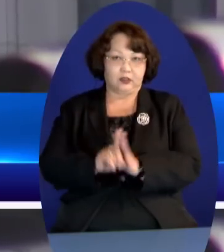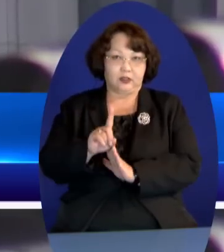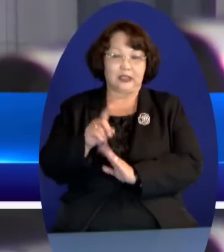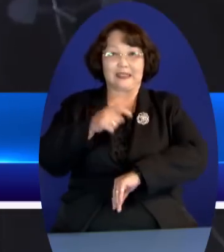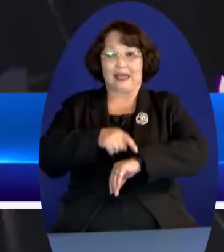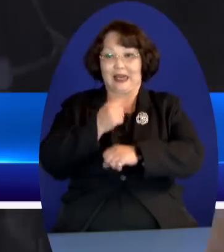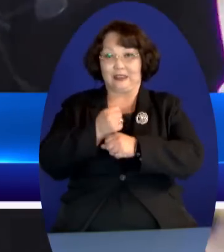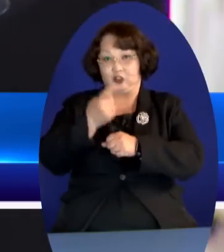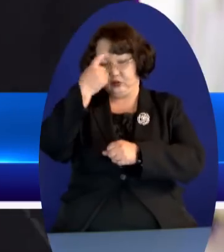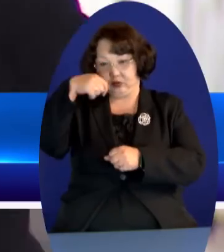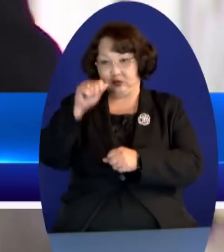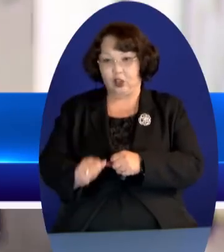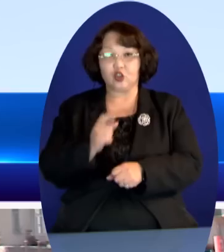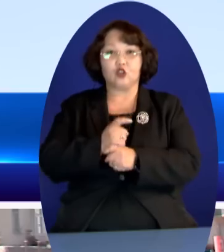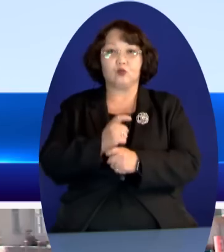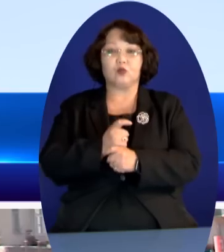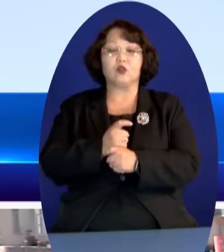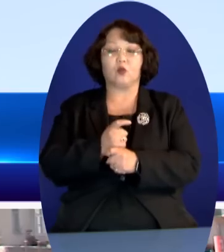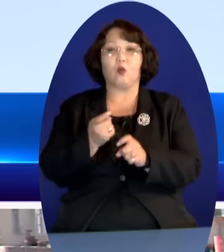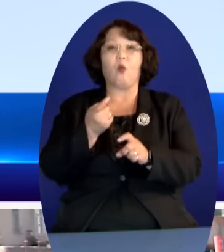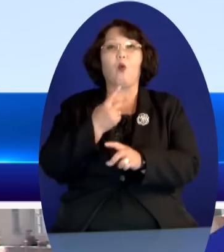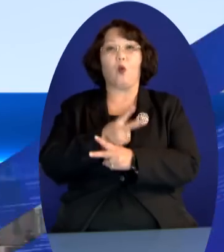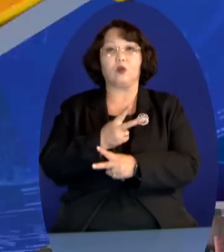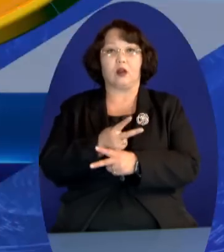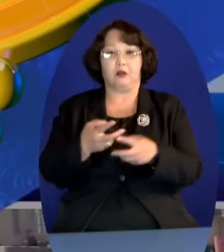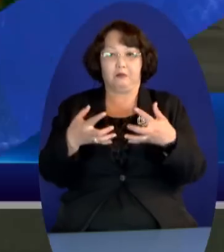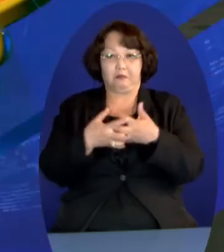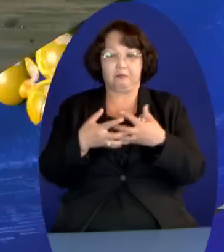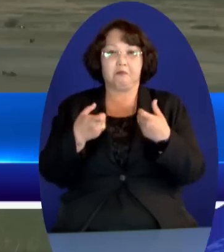Цагийн ажлын үнэлэмжийг хөдөлмөрийн хувьдаа уялдуулах шаардлага тулгарч байна.